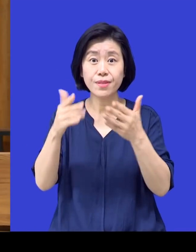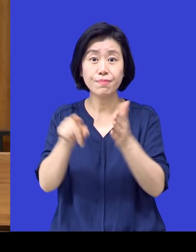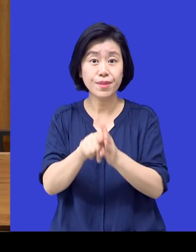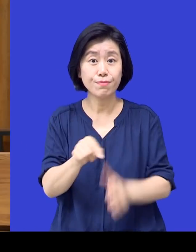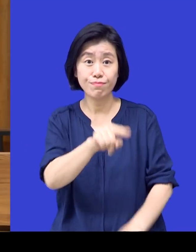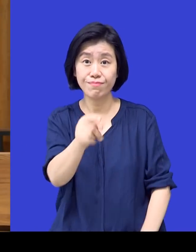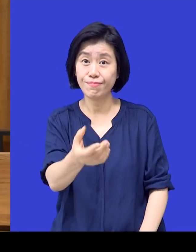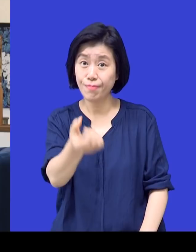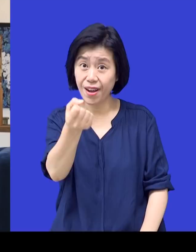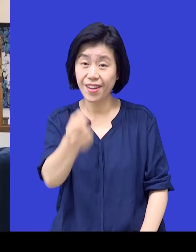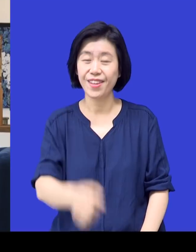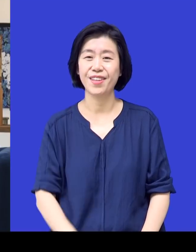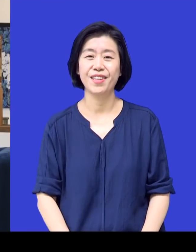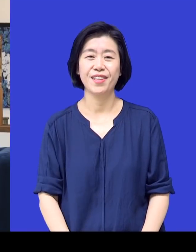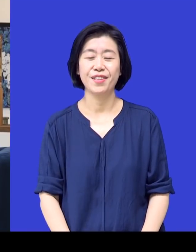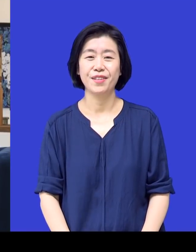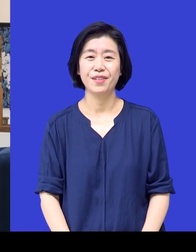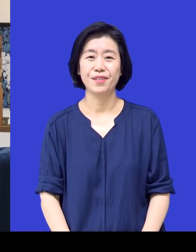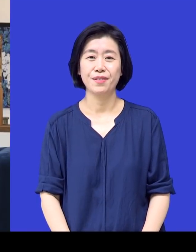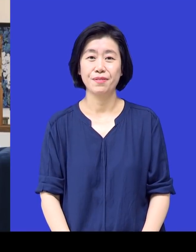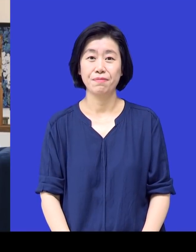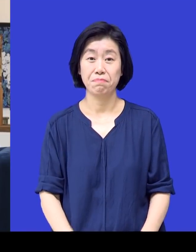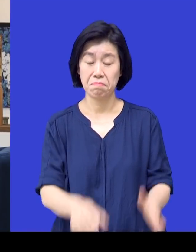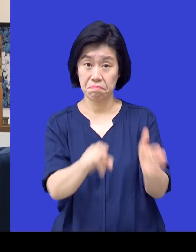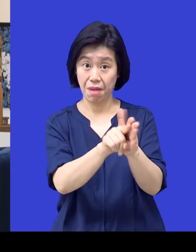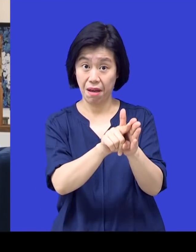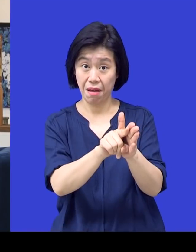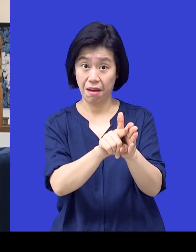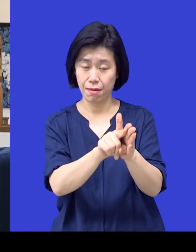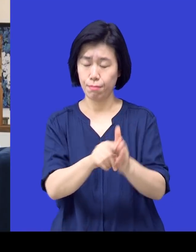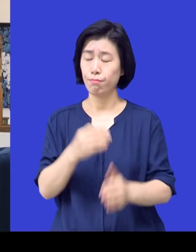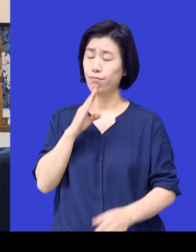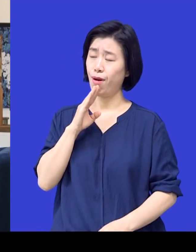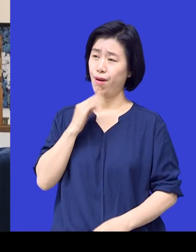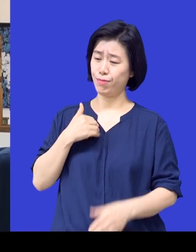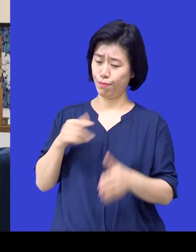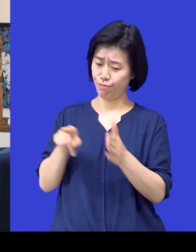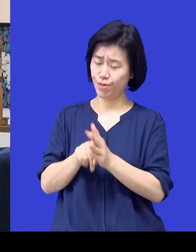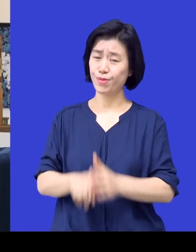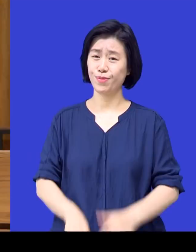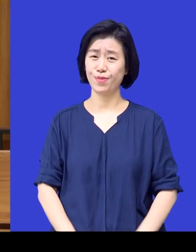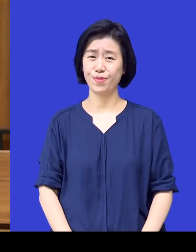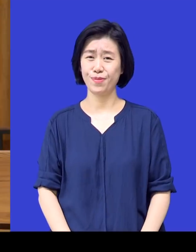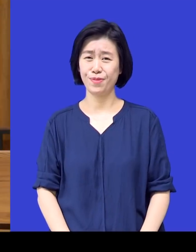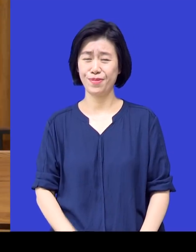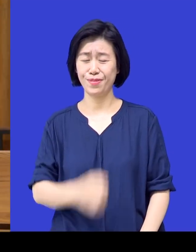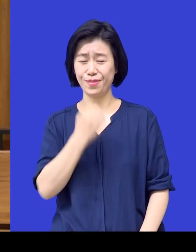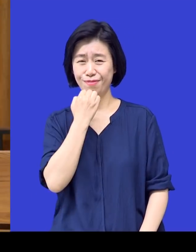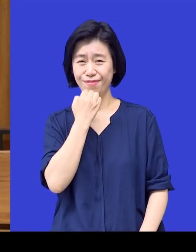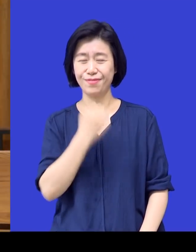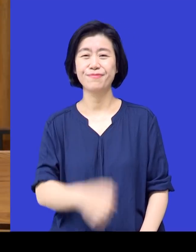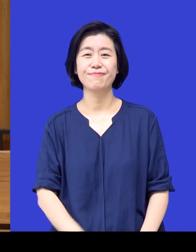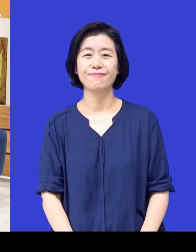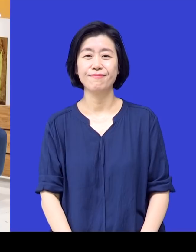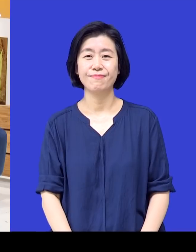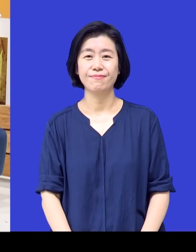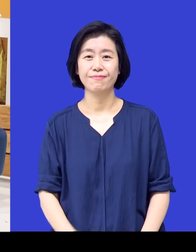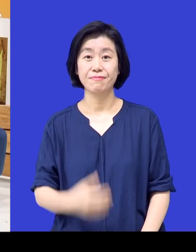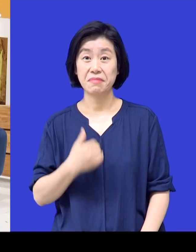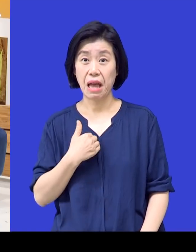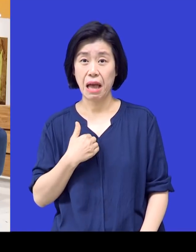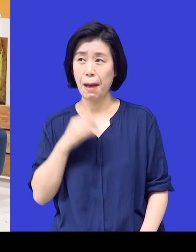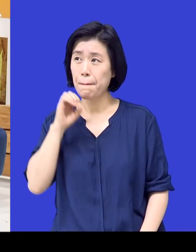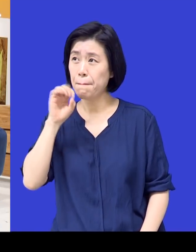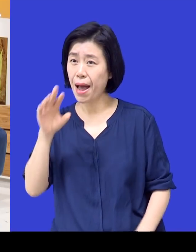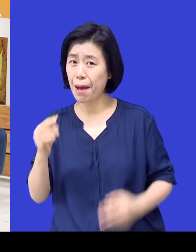많아요. 두 분은 어떠세요? 구원의 확신이 있어요? 있죠. 있으니까 있죠. 네. 예. 나는 내